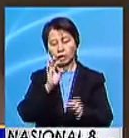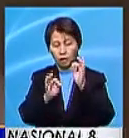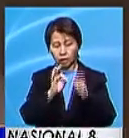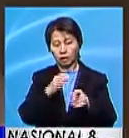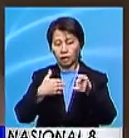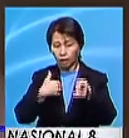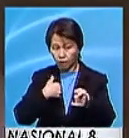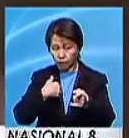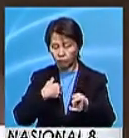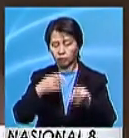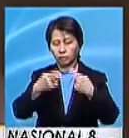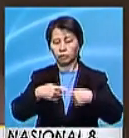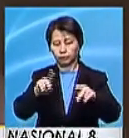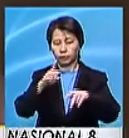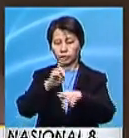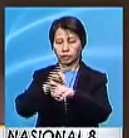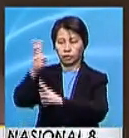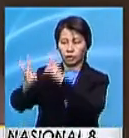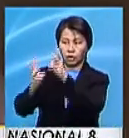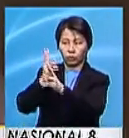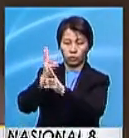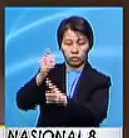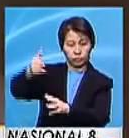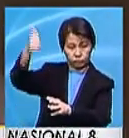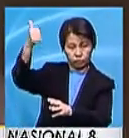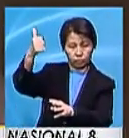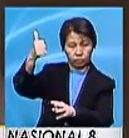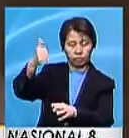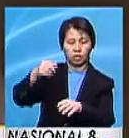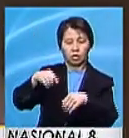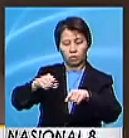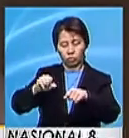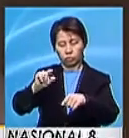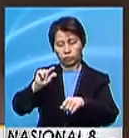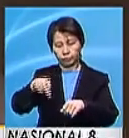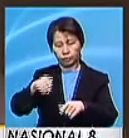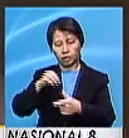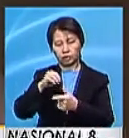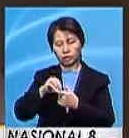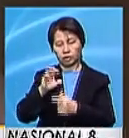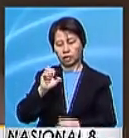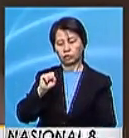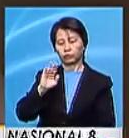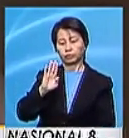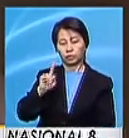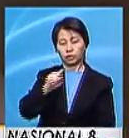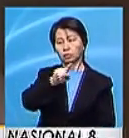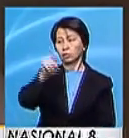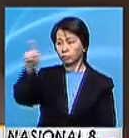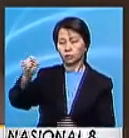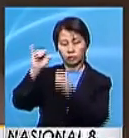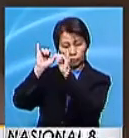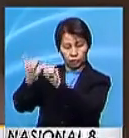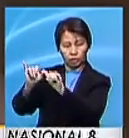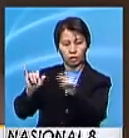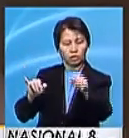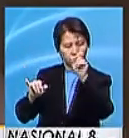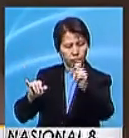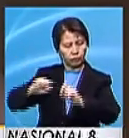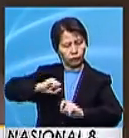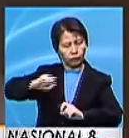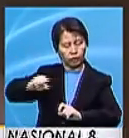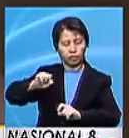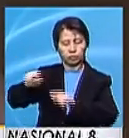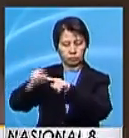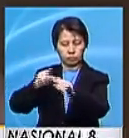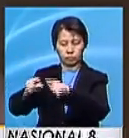untuk remain di World Championship walaupun di MotoGP ataupun SBK, stay there. Dia kena fight, ambil